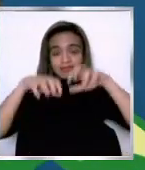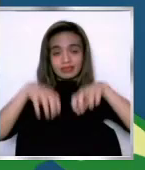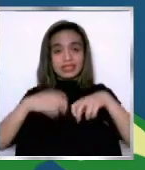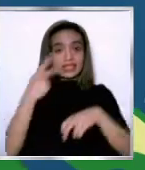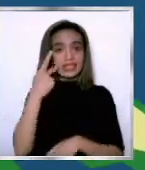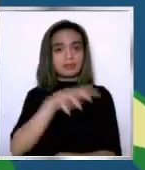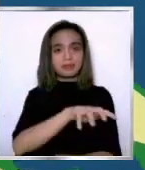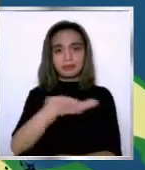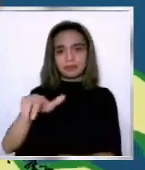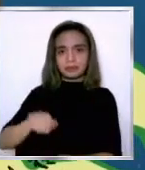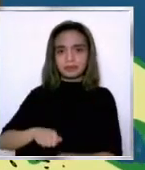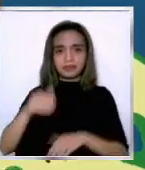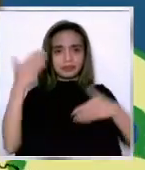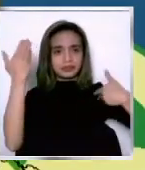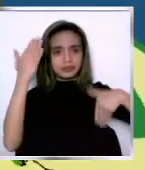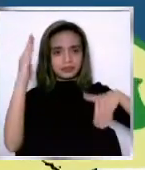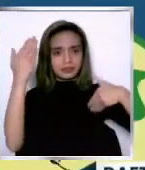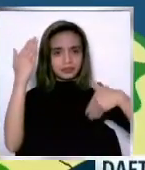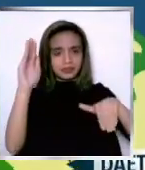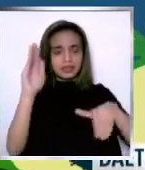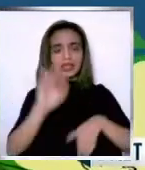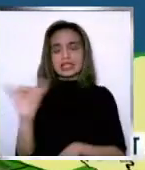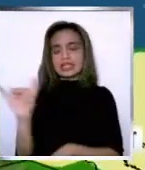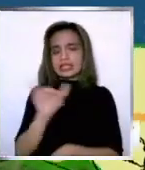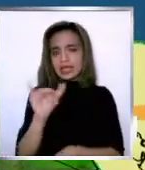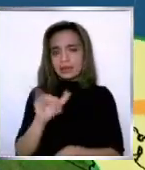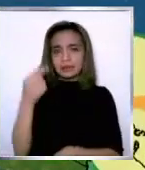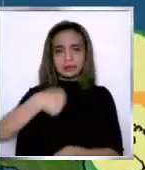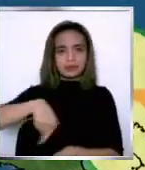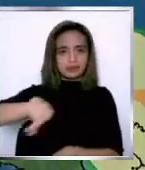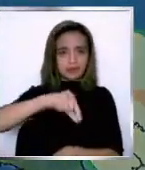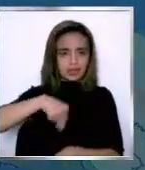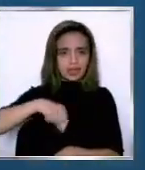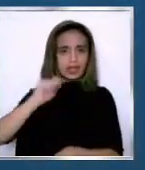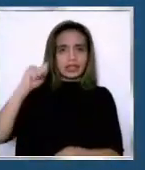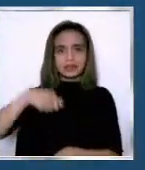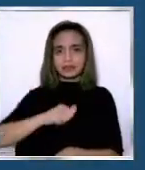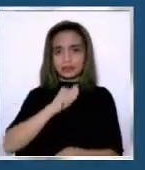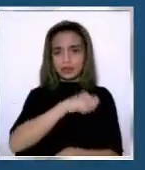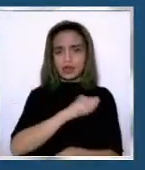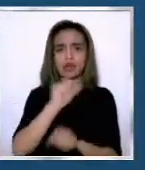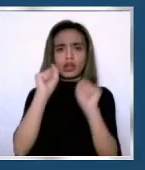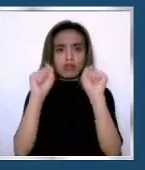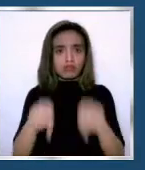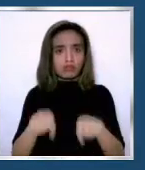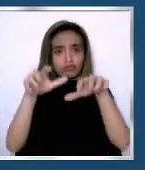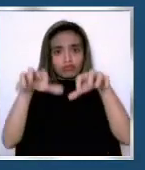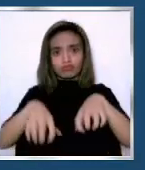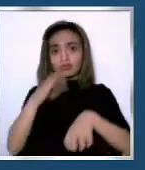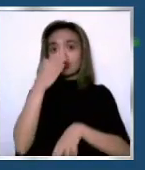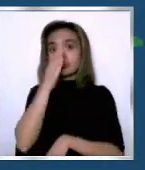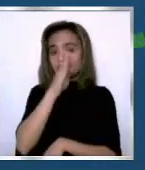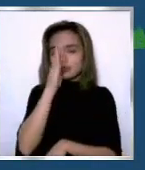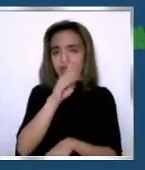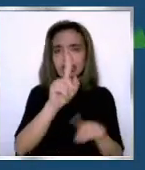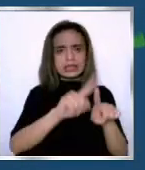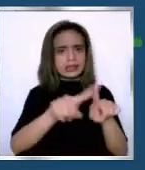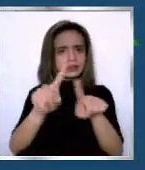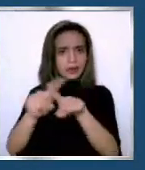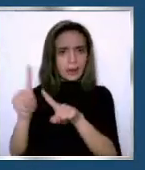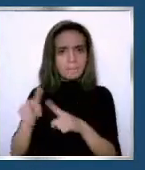Cordillera, gayundin sa mga probinsya ng Quezon at Aurora. May chance rin ng ulan sa Bicol Region at ilang bahagi ng